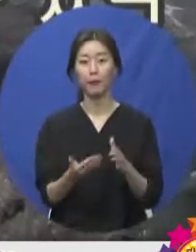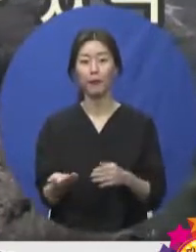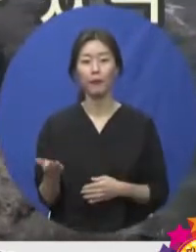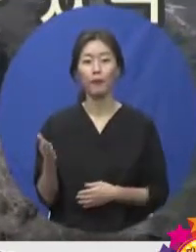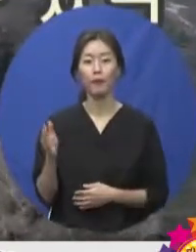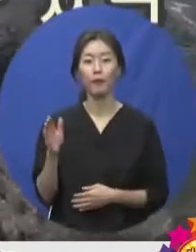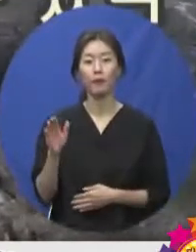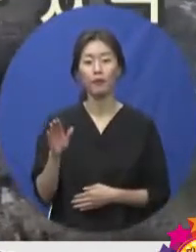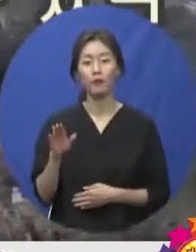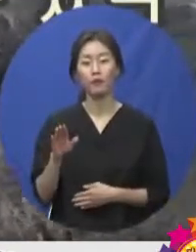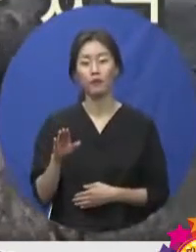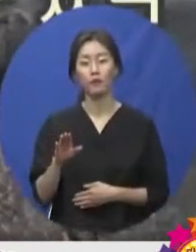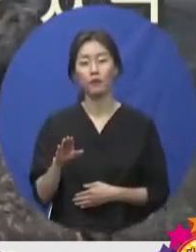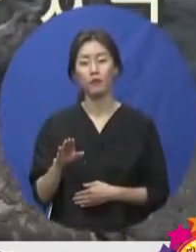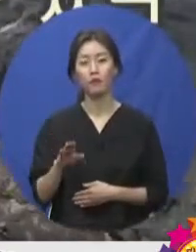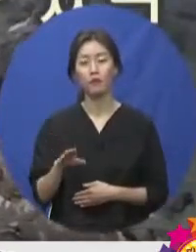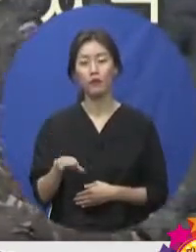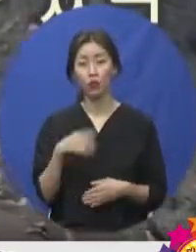마음인데